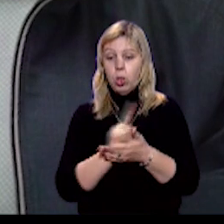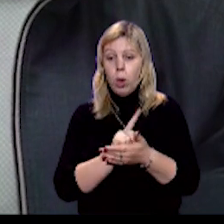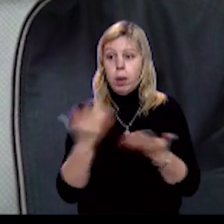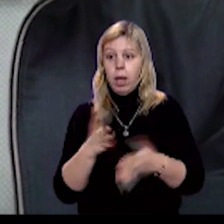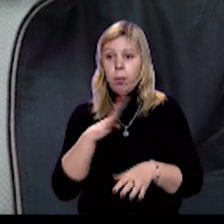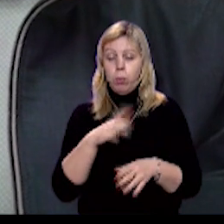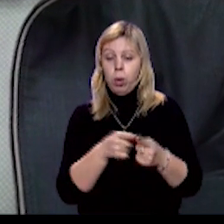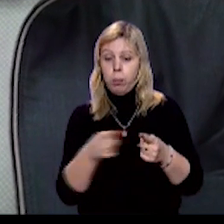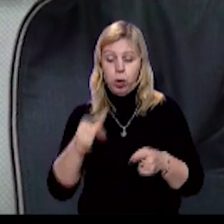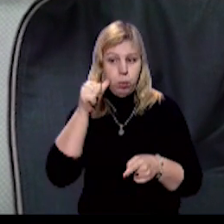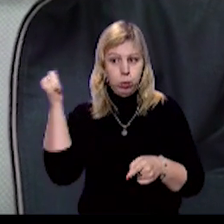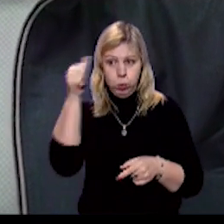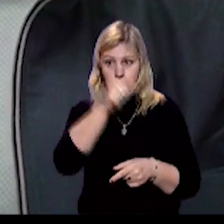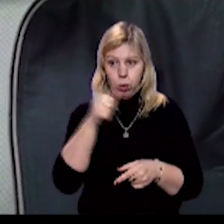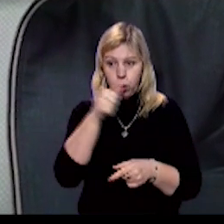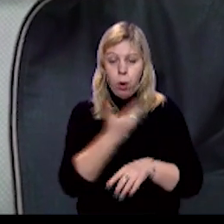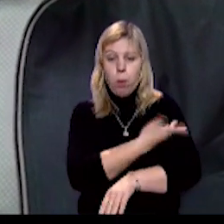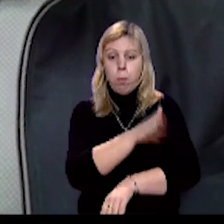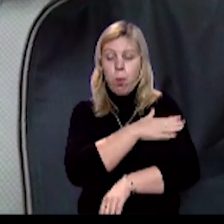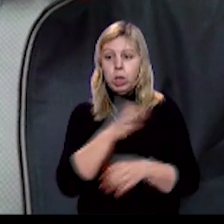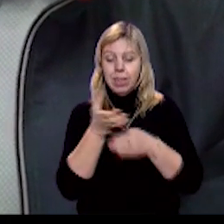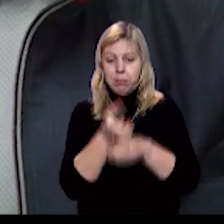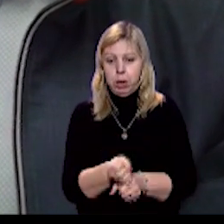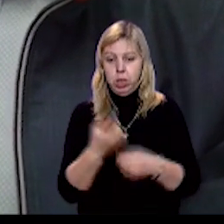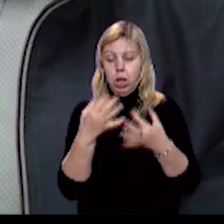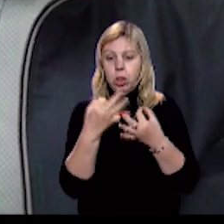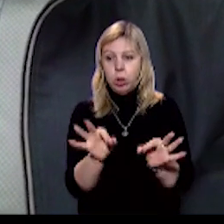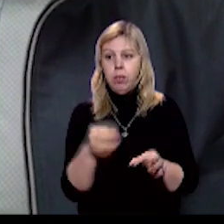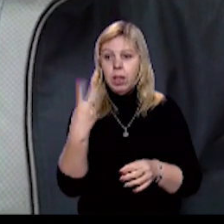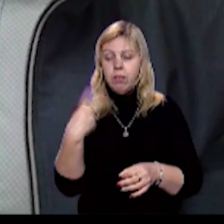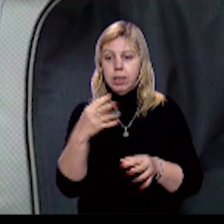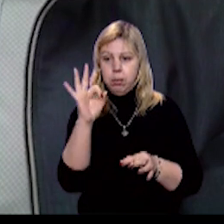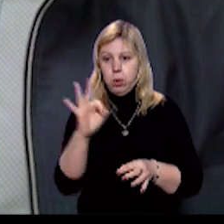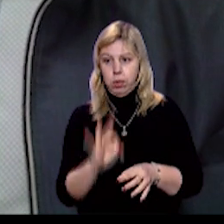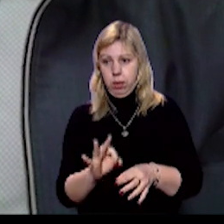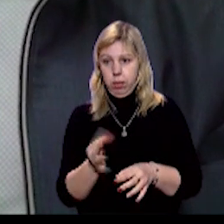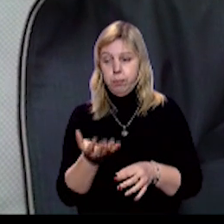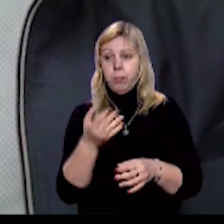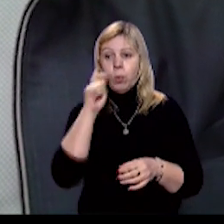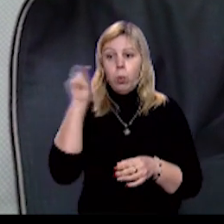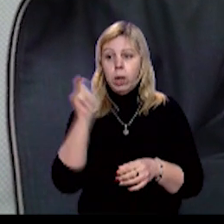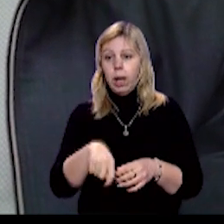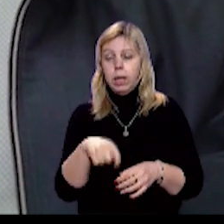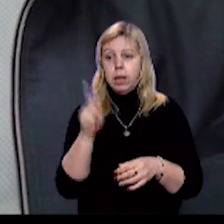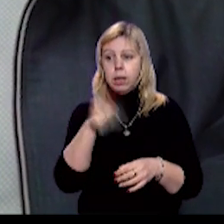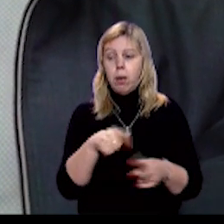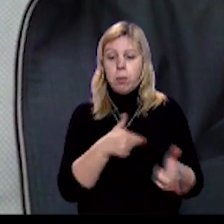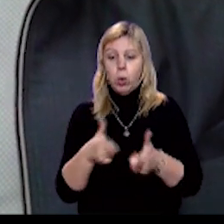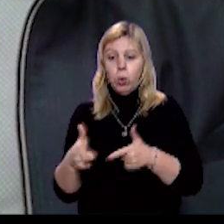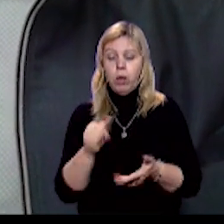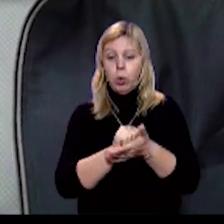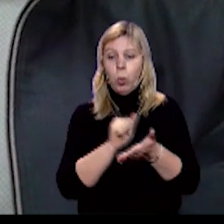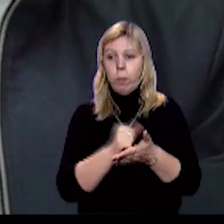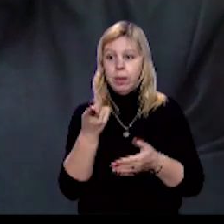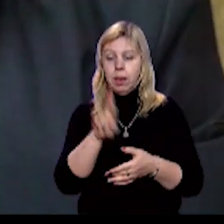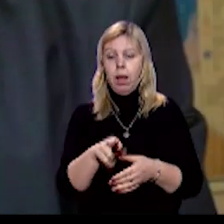яка була на протязі минулого року, то Польща зменшила кількість дозволів на 20%. Україна навіть підготувала була